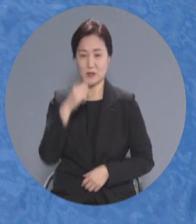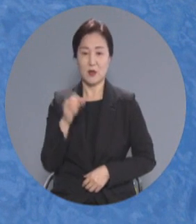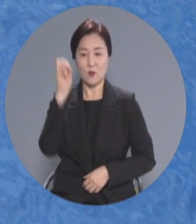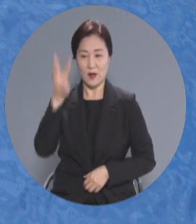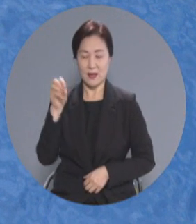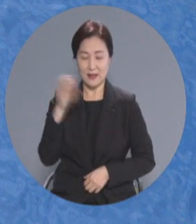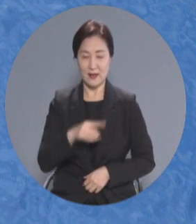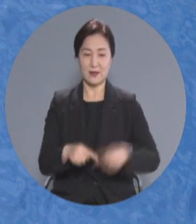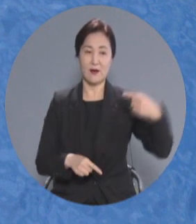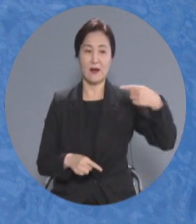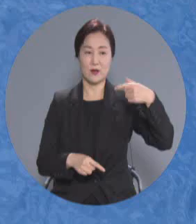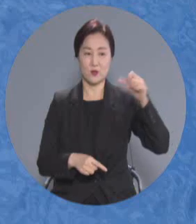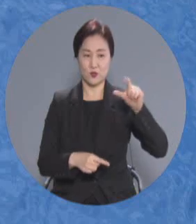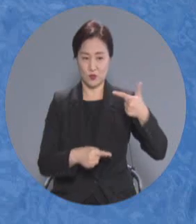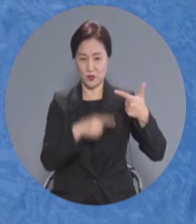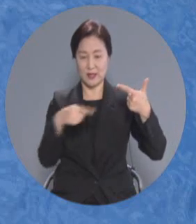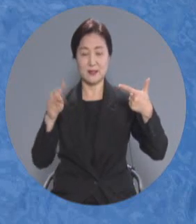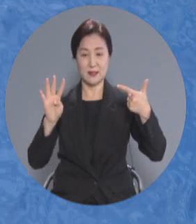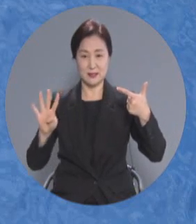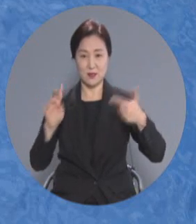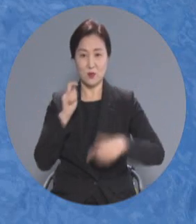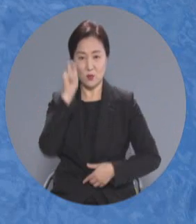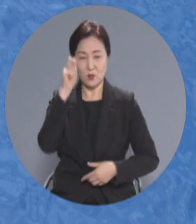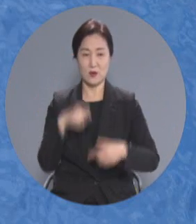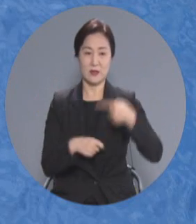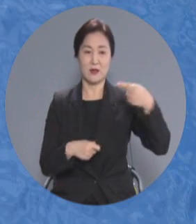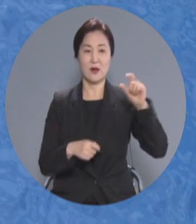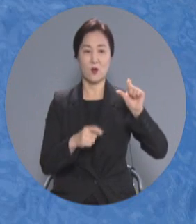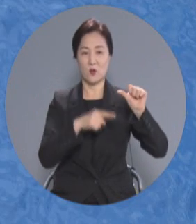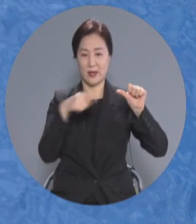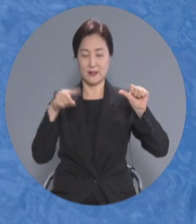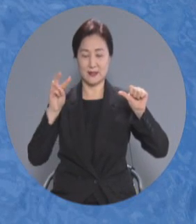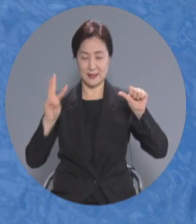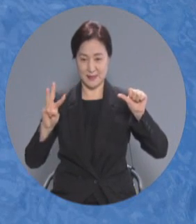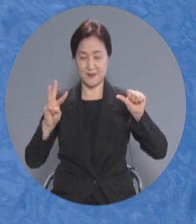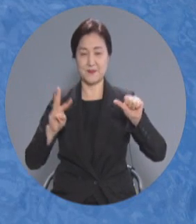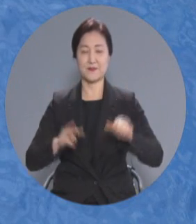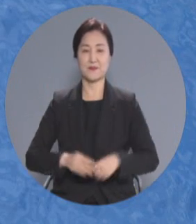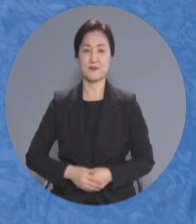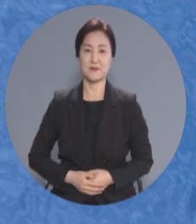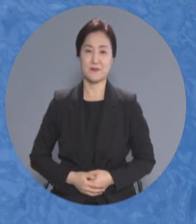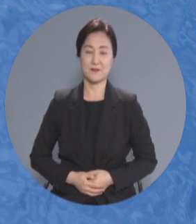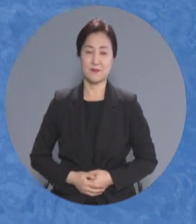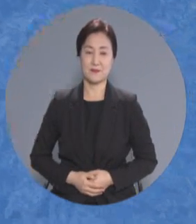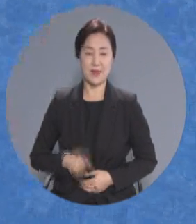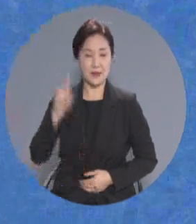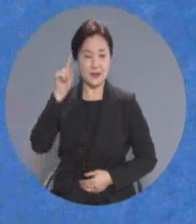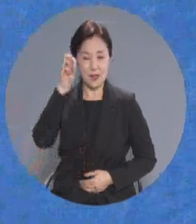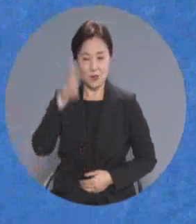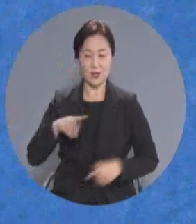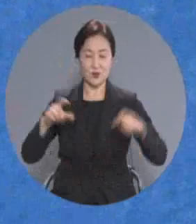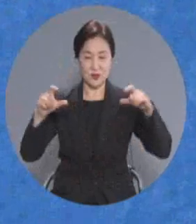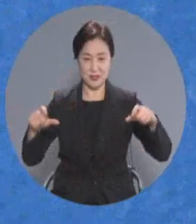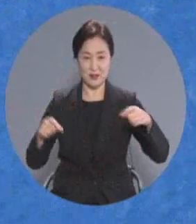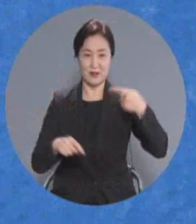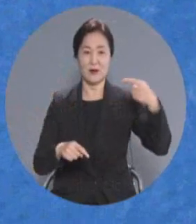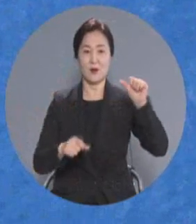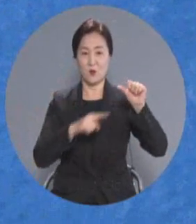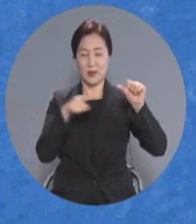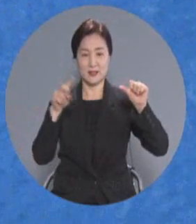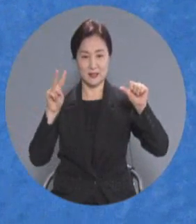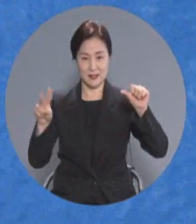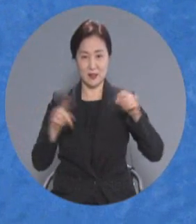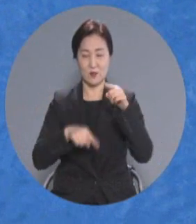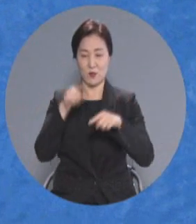광양 영화 6에서 사도 5월 영화 5에서 3도의 기온 분포를 보이겠습니다 내일 광주는 영화 5에서 이도